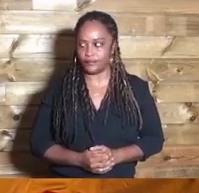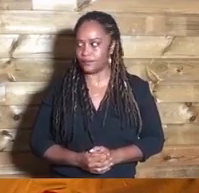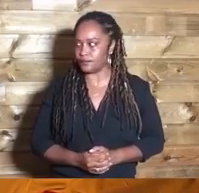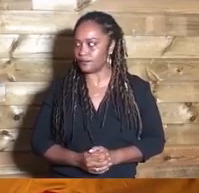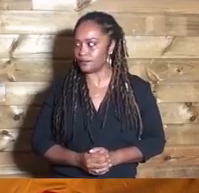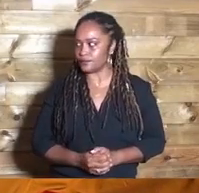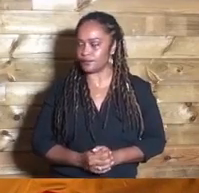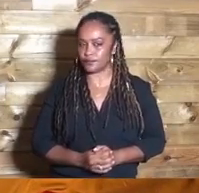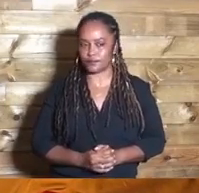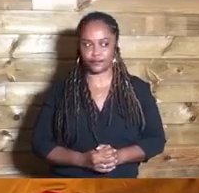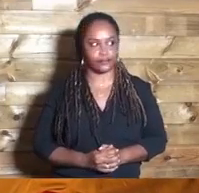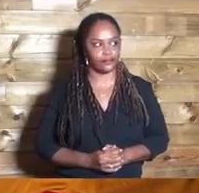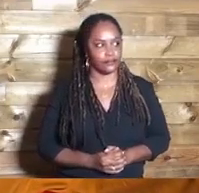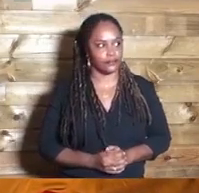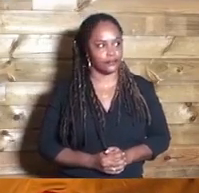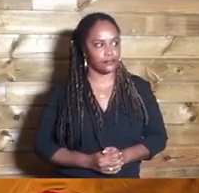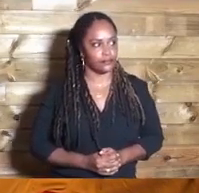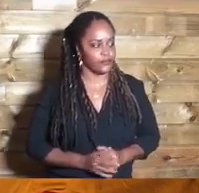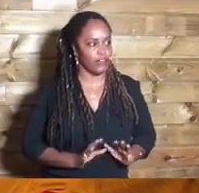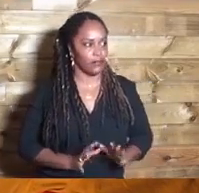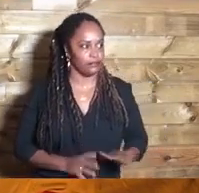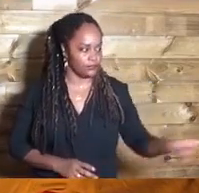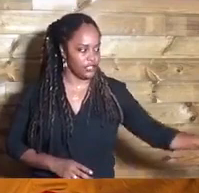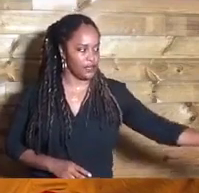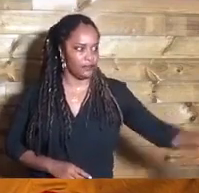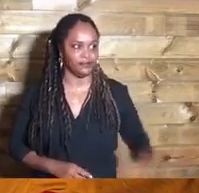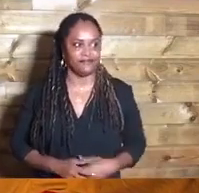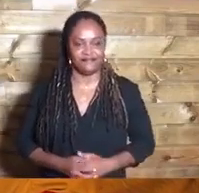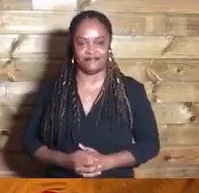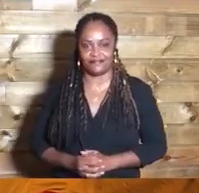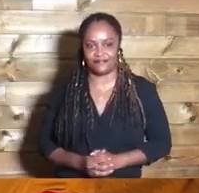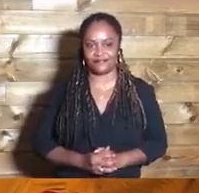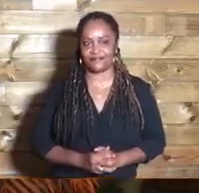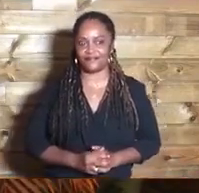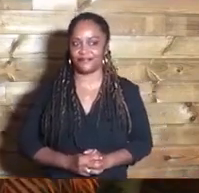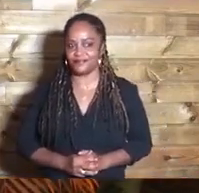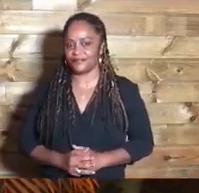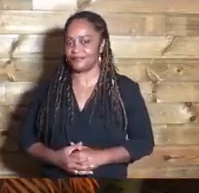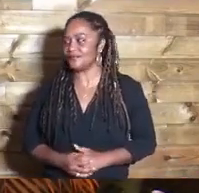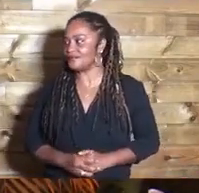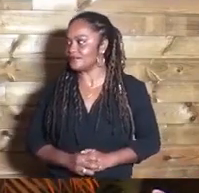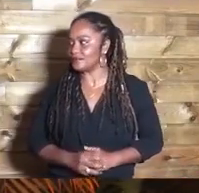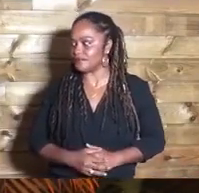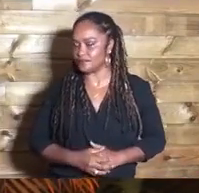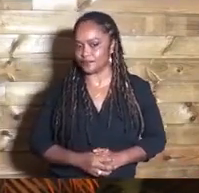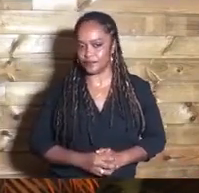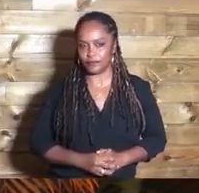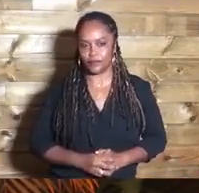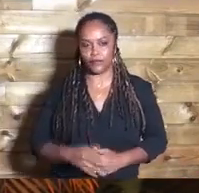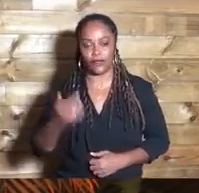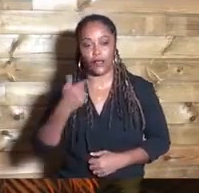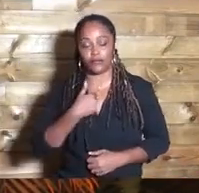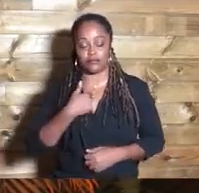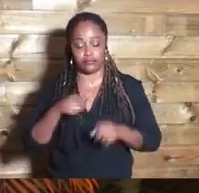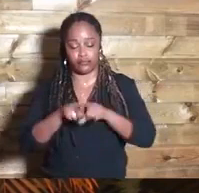Laurence Makiaba. Ça va être difficile de passer derrière, mais bon, on va faire ce qu'on peut. Alors moi aussi, si on m'avait